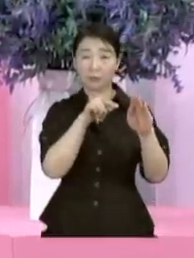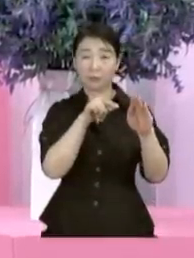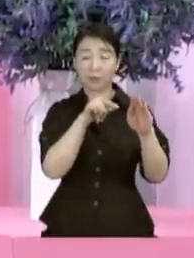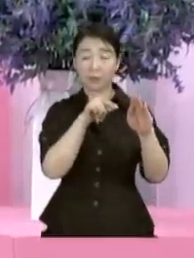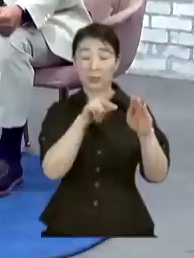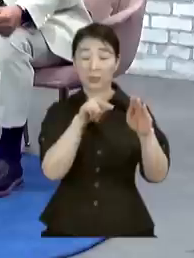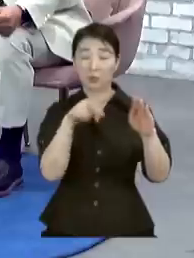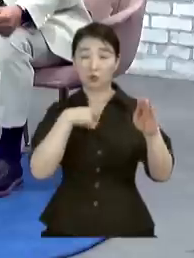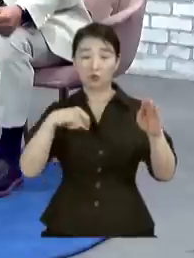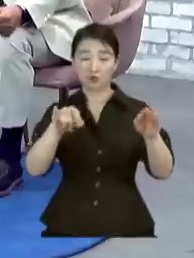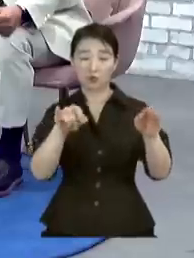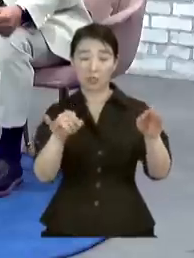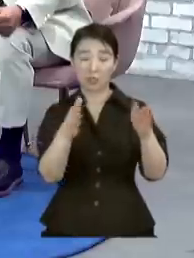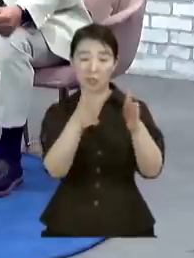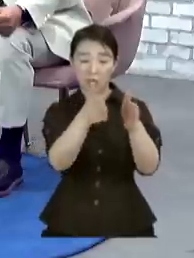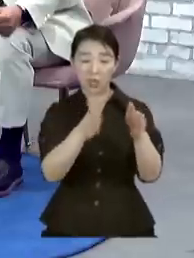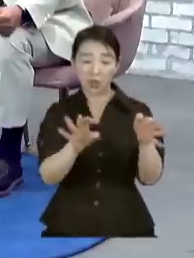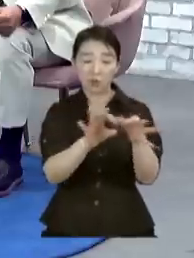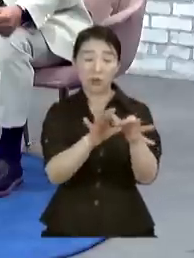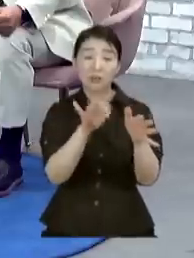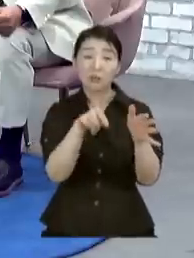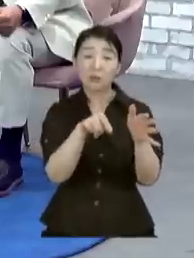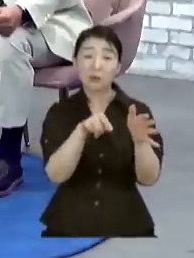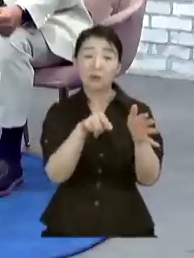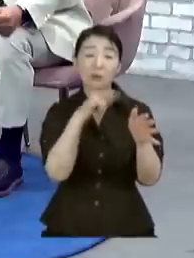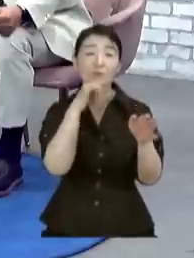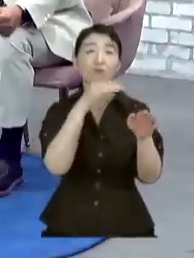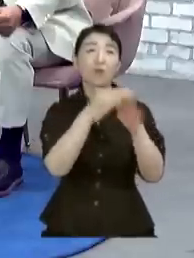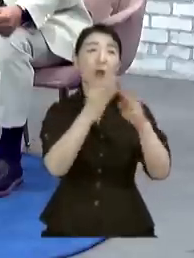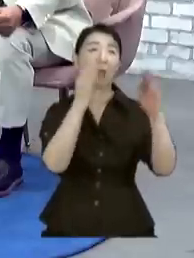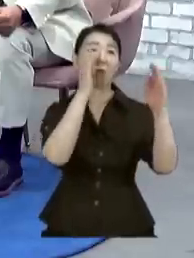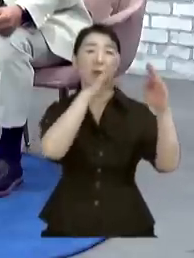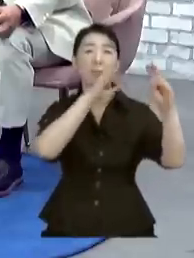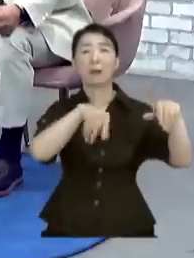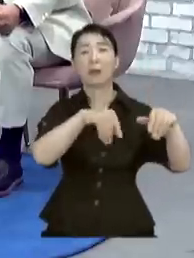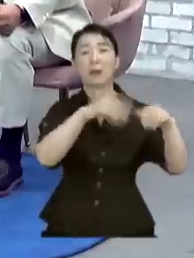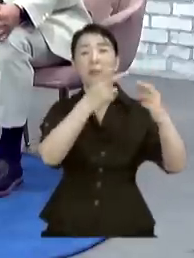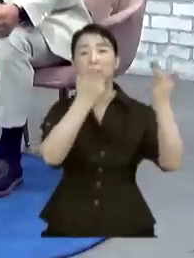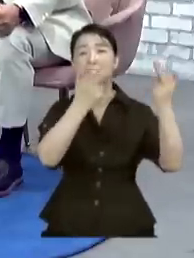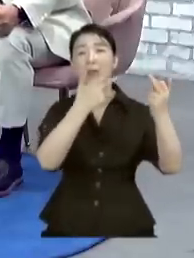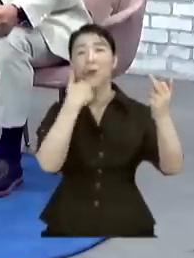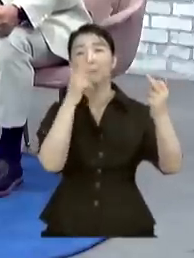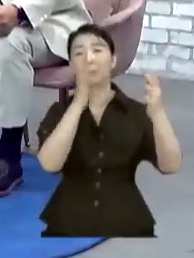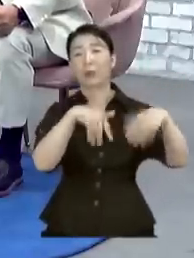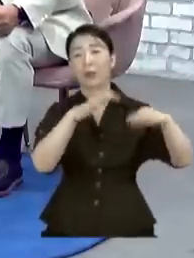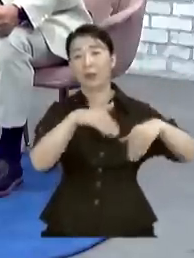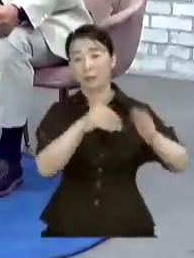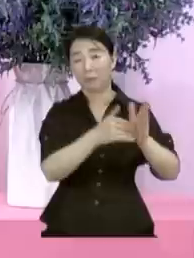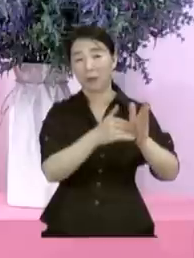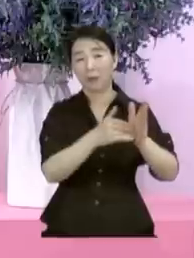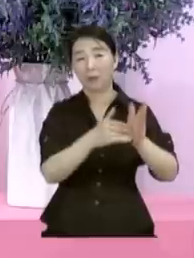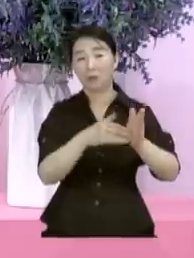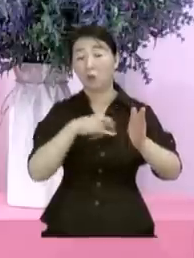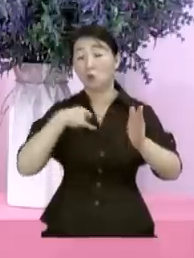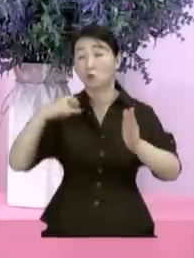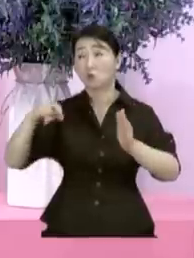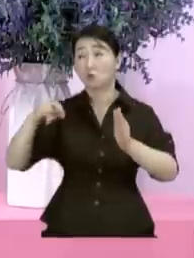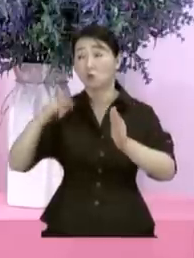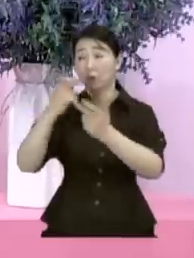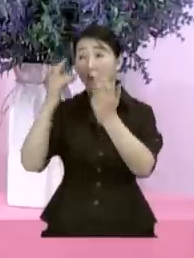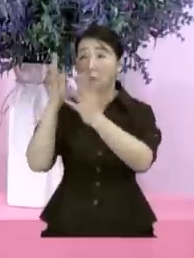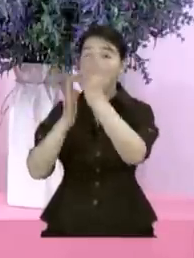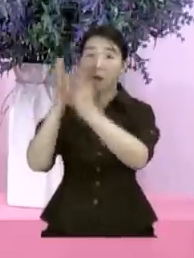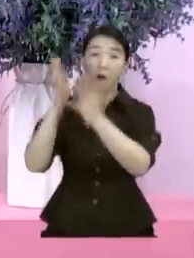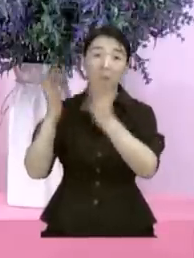때 여기 북한 지역은 황무지가 돼 있었고 벌거숭이 산이고 네, 산이 예. 중국산을 울창한